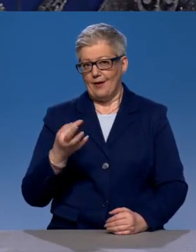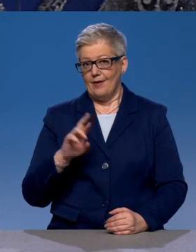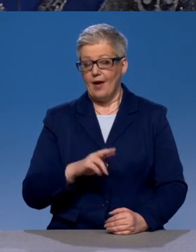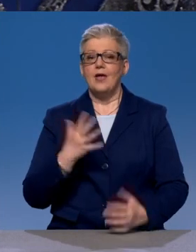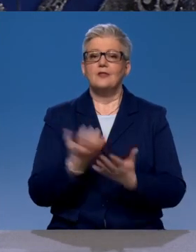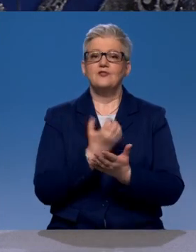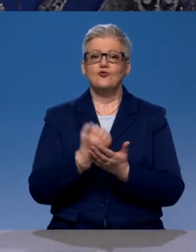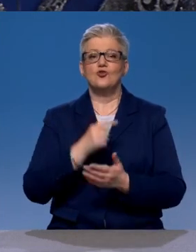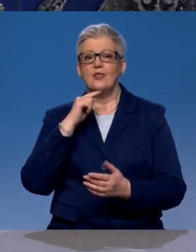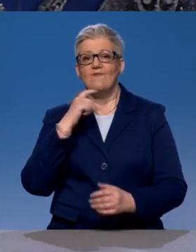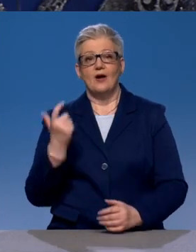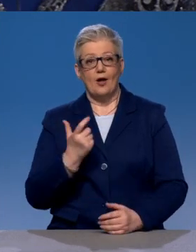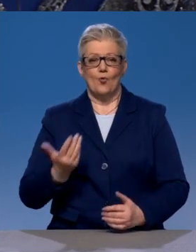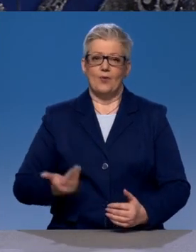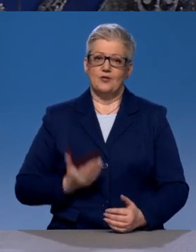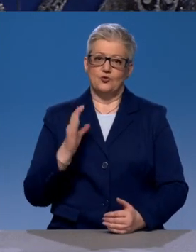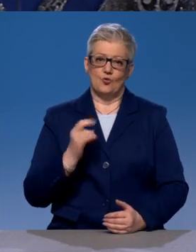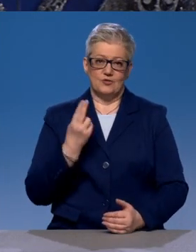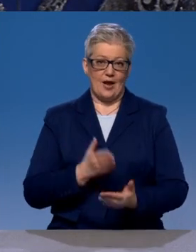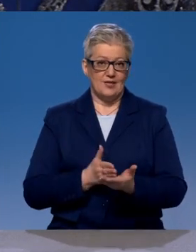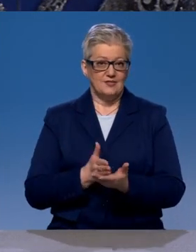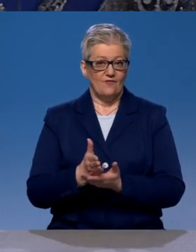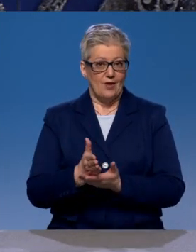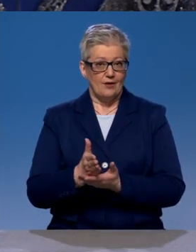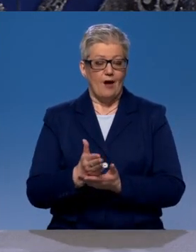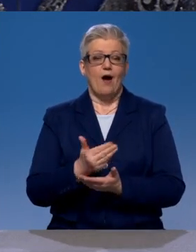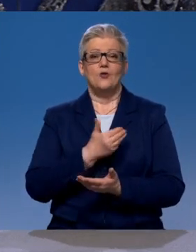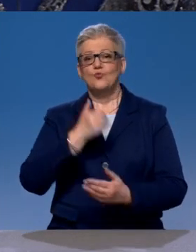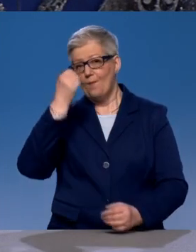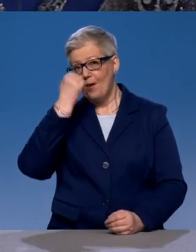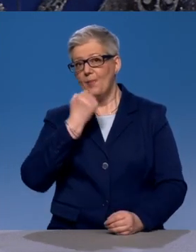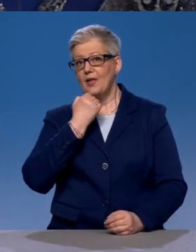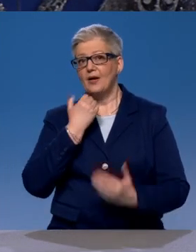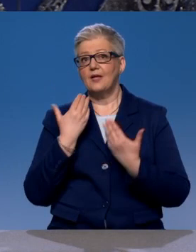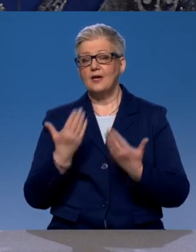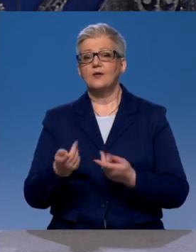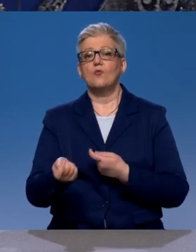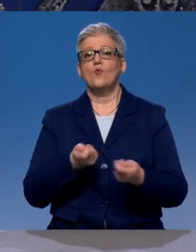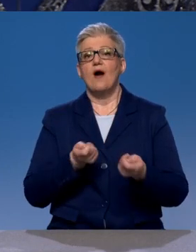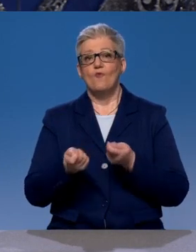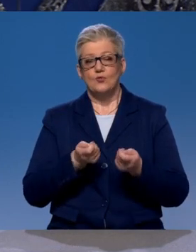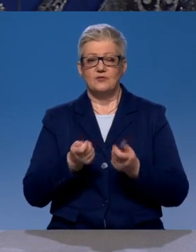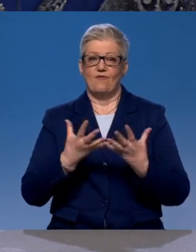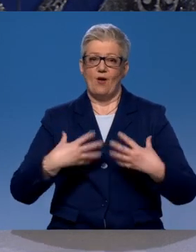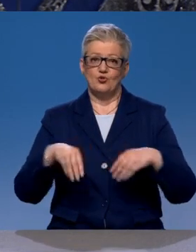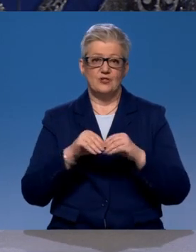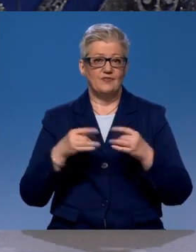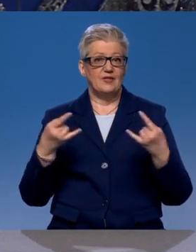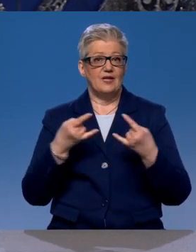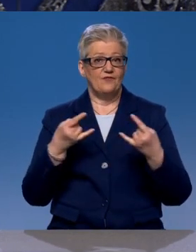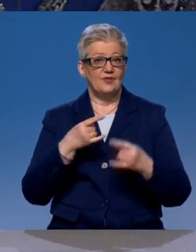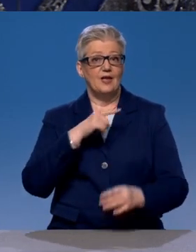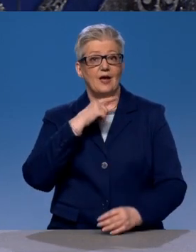экономике, социальной сфере. Отдельно хочу поблагодарить руководство общественного телевидения России